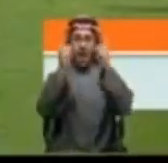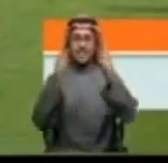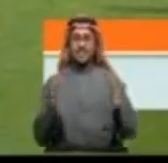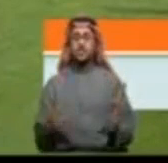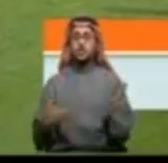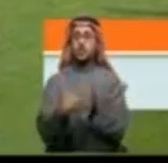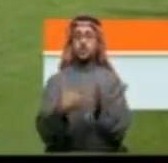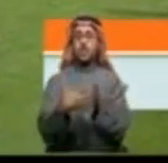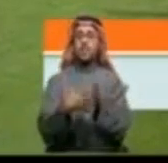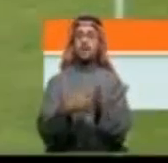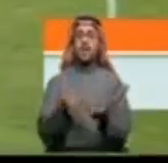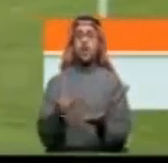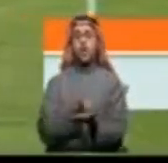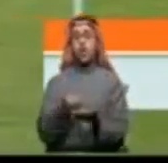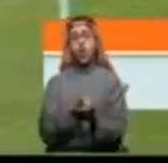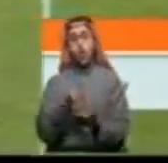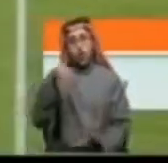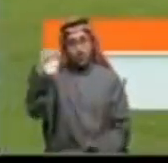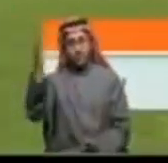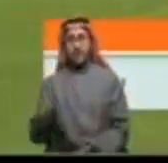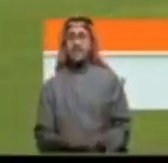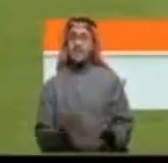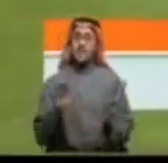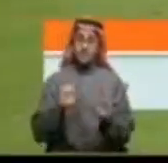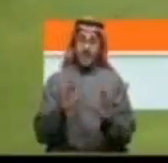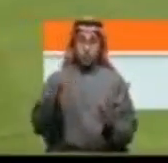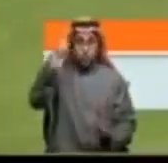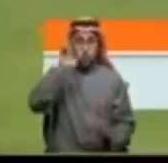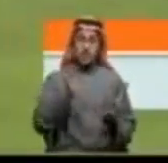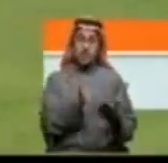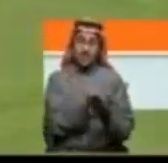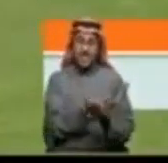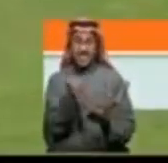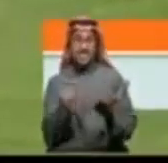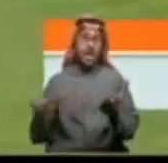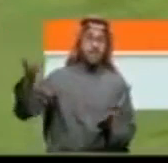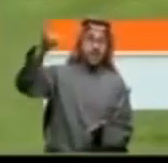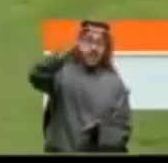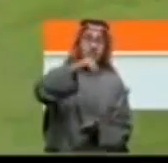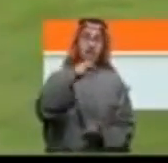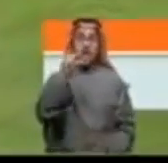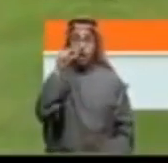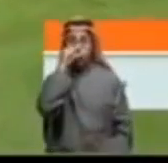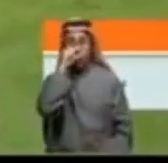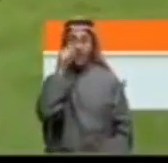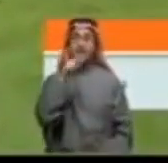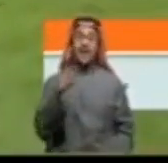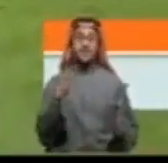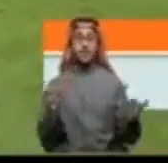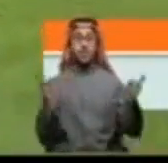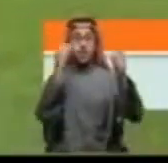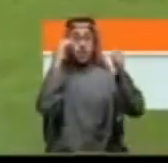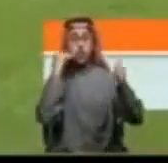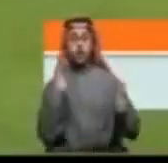بجامعة نيويورك، على أن تغادر بعدها البعثة إلى مدينة دبي تأهبا للمباراة كوريا